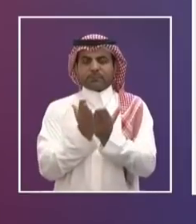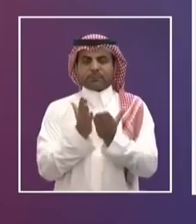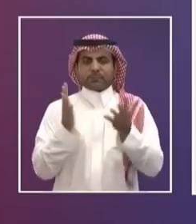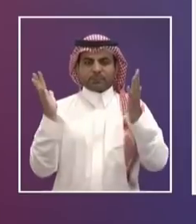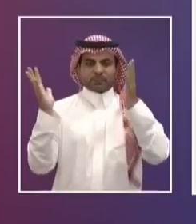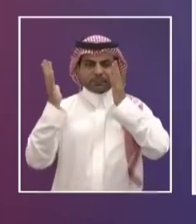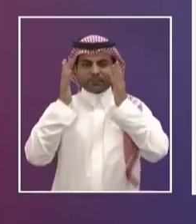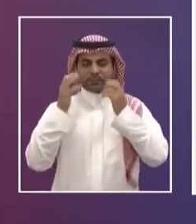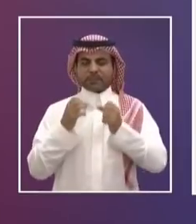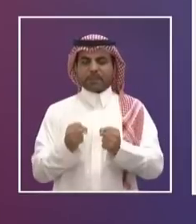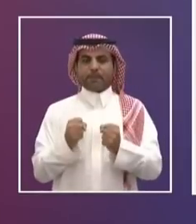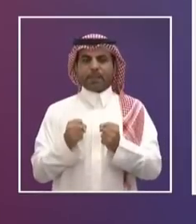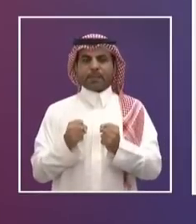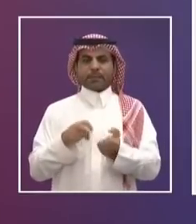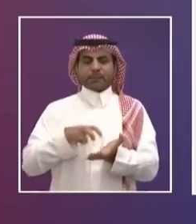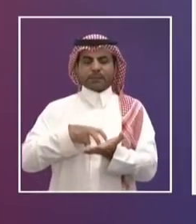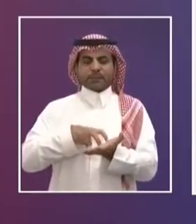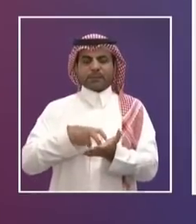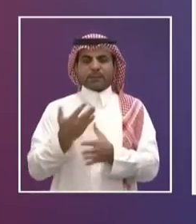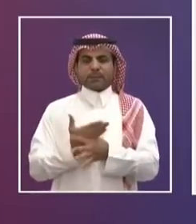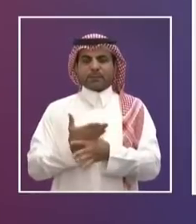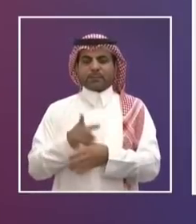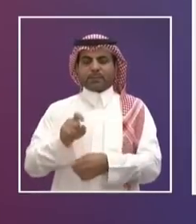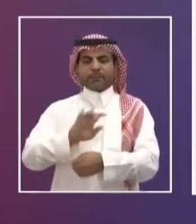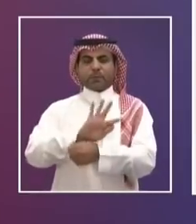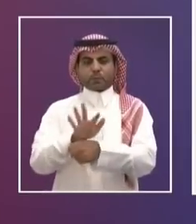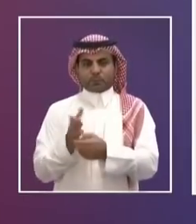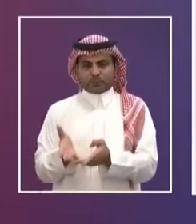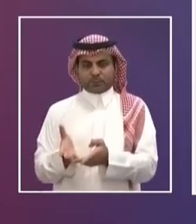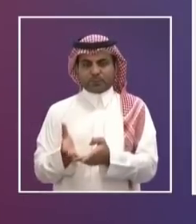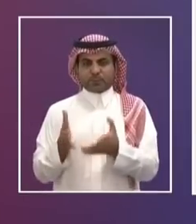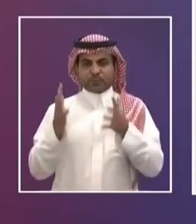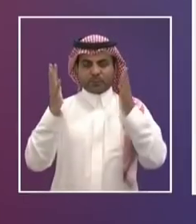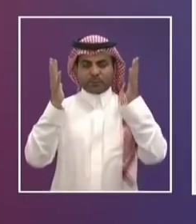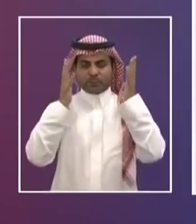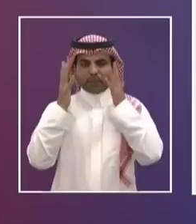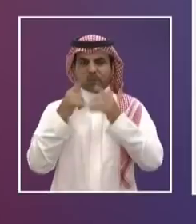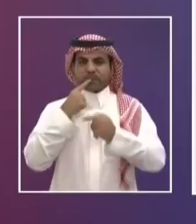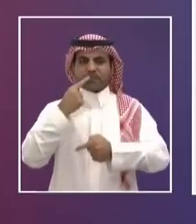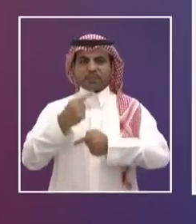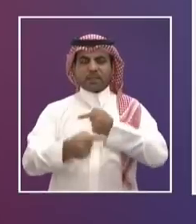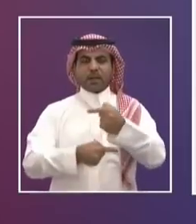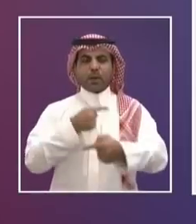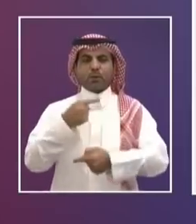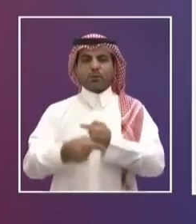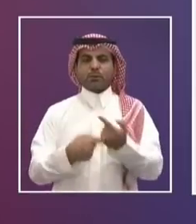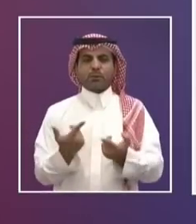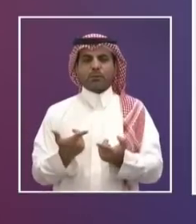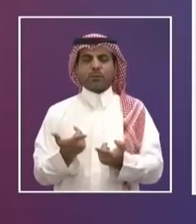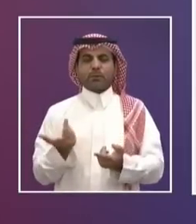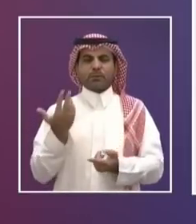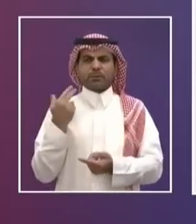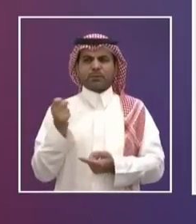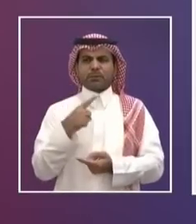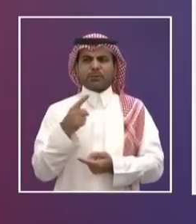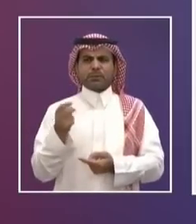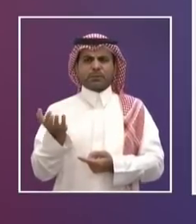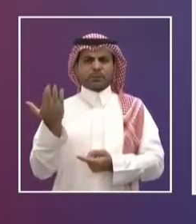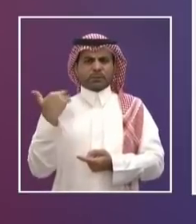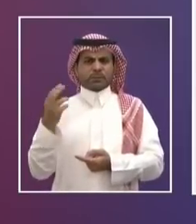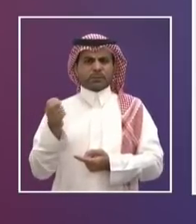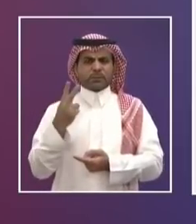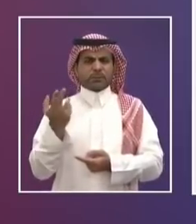بشكل الطبيعي وبعيدا عن فيروس كورونا، وسنويا بشهور قبل